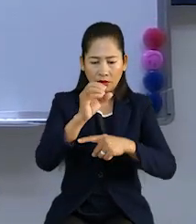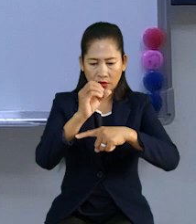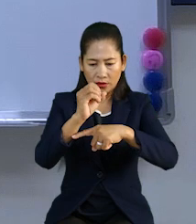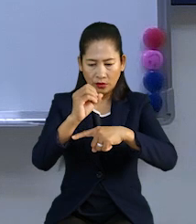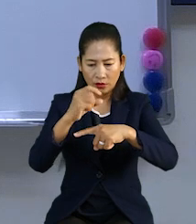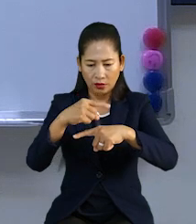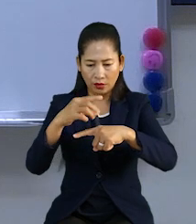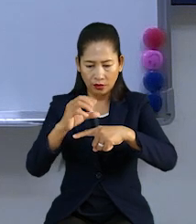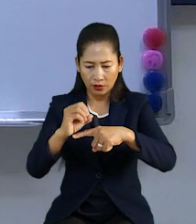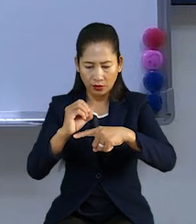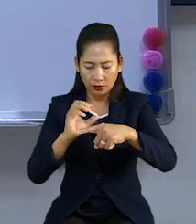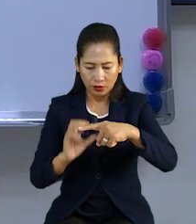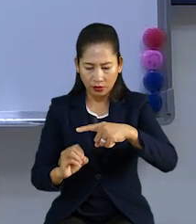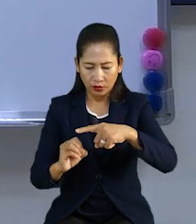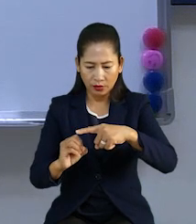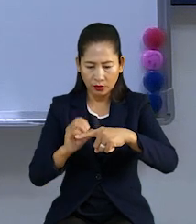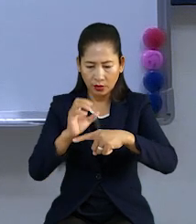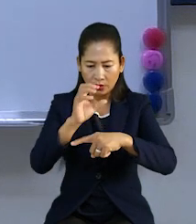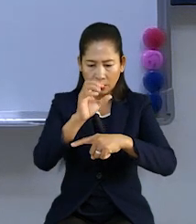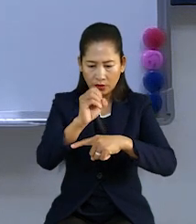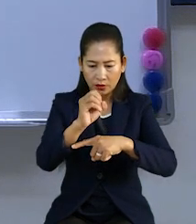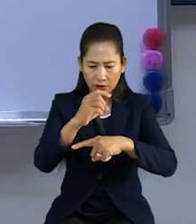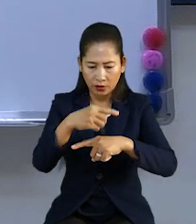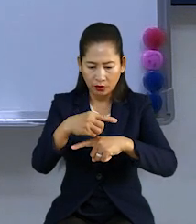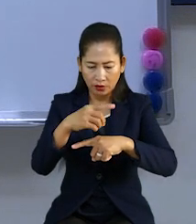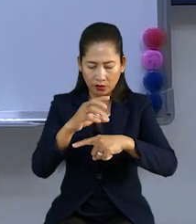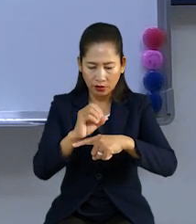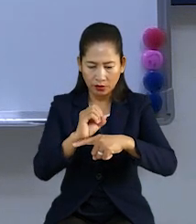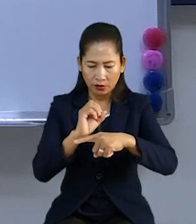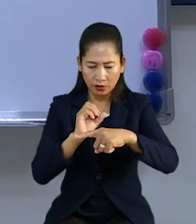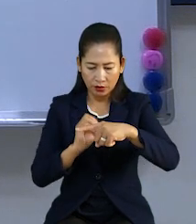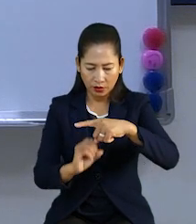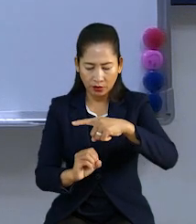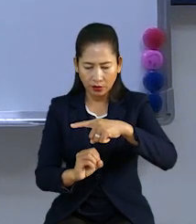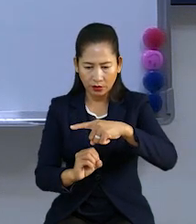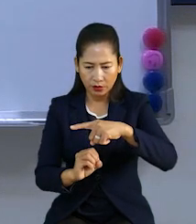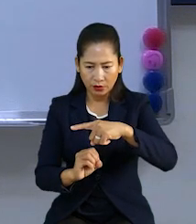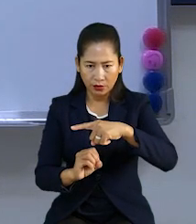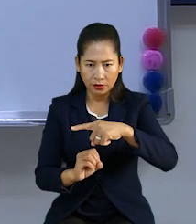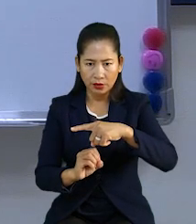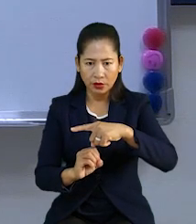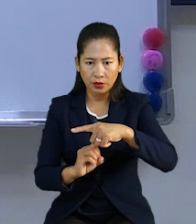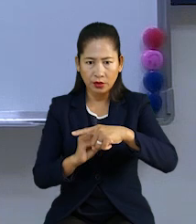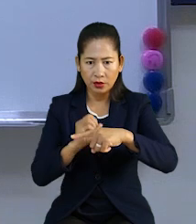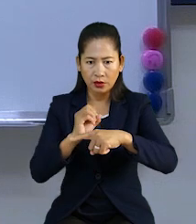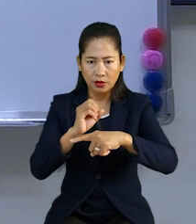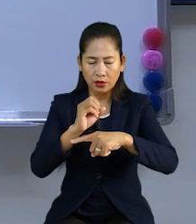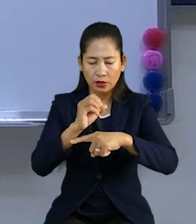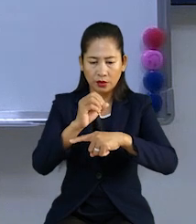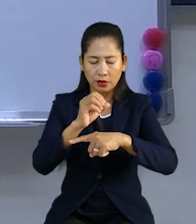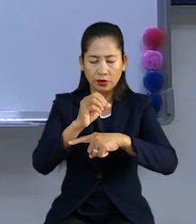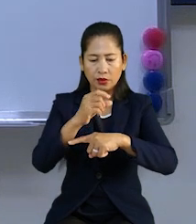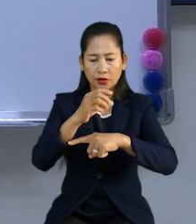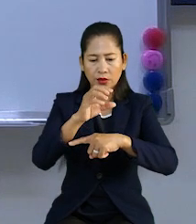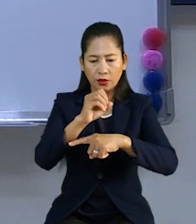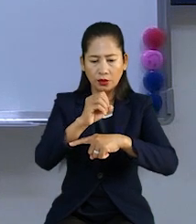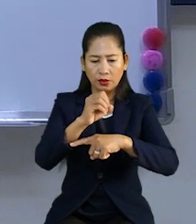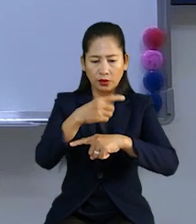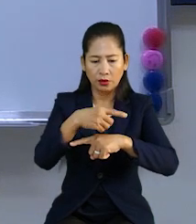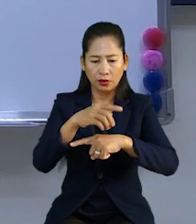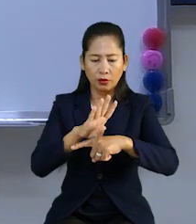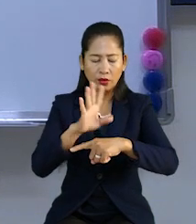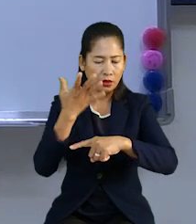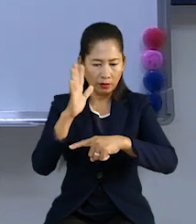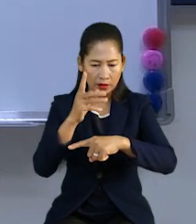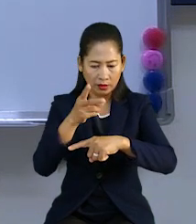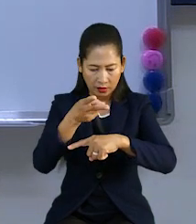sồn đỏ sồn sò sồn sồn tung rối có sồn đáy cho đọc tung quản sồn đỏ buồn